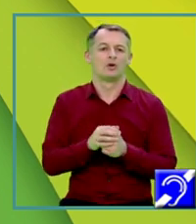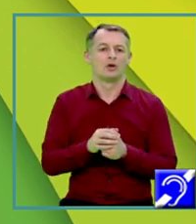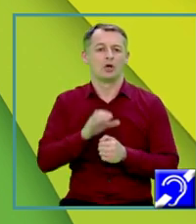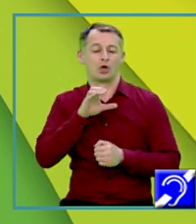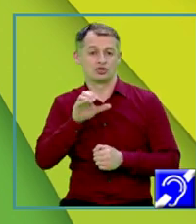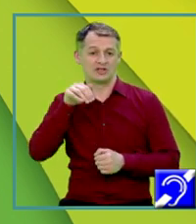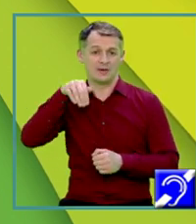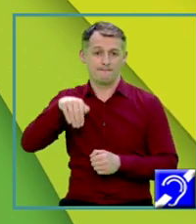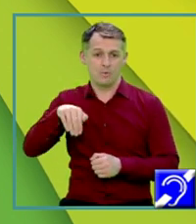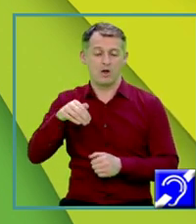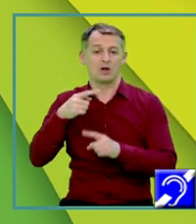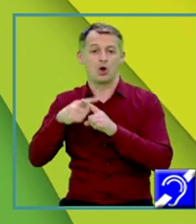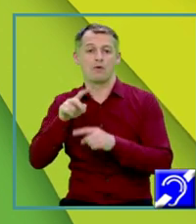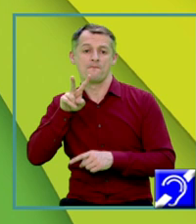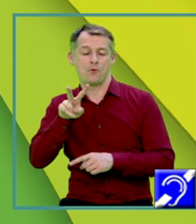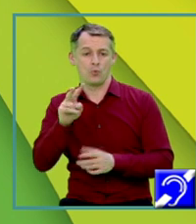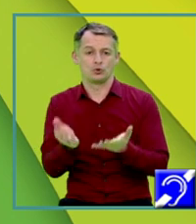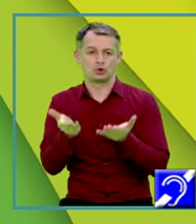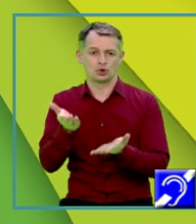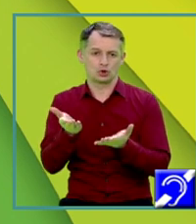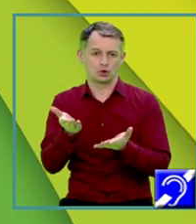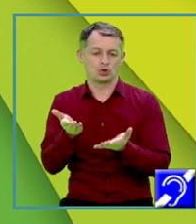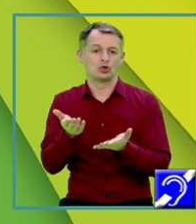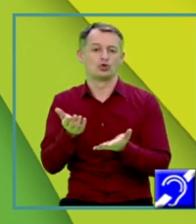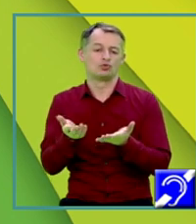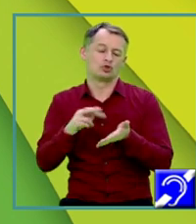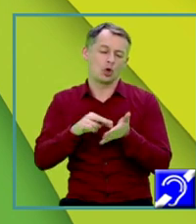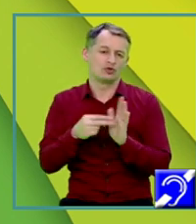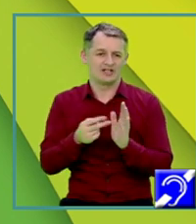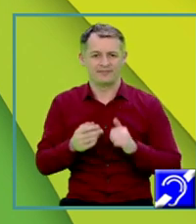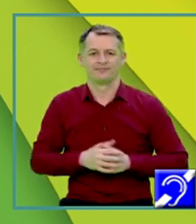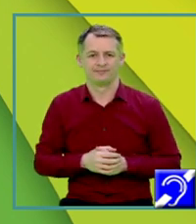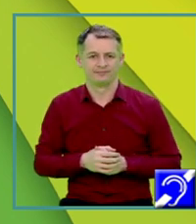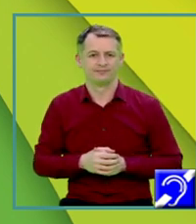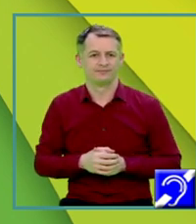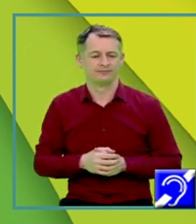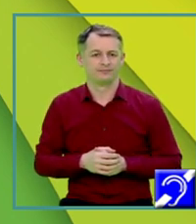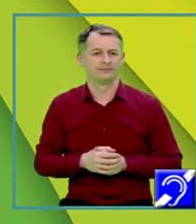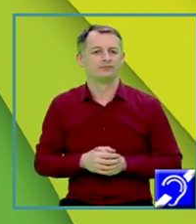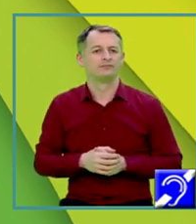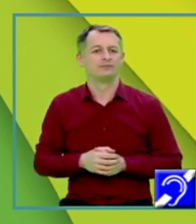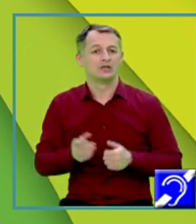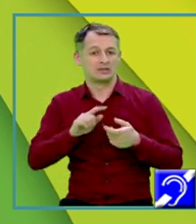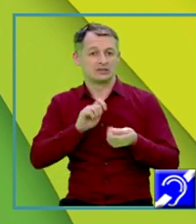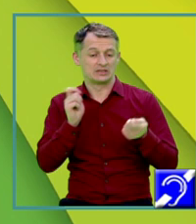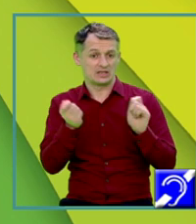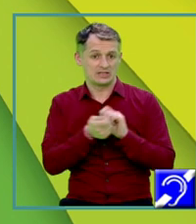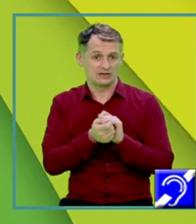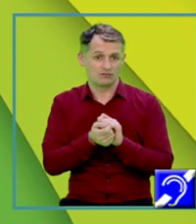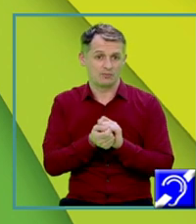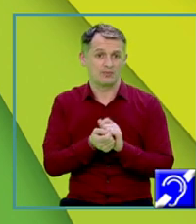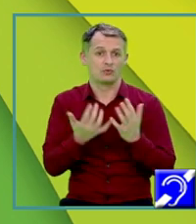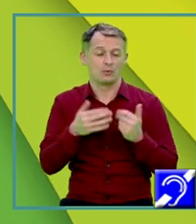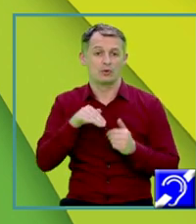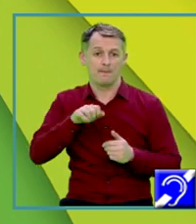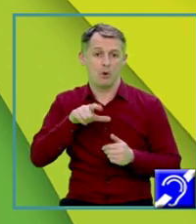soluției. Înlocuim numeric și obținem 2 mol de acid azotic. Transformăm numărul de mol de acid